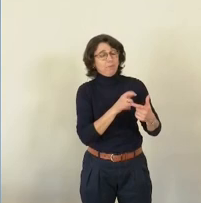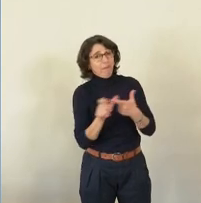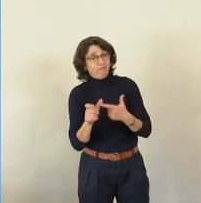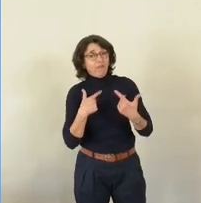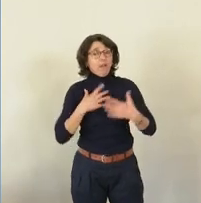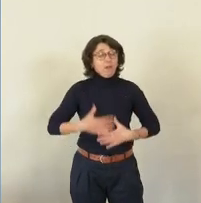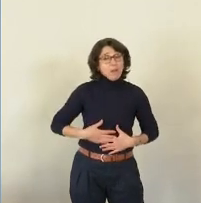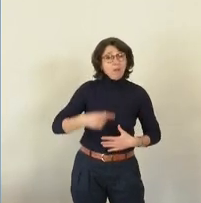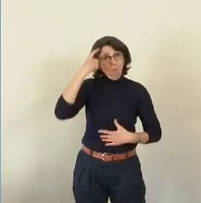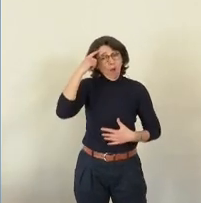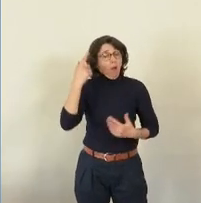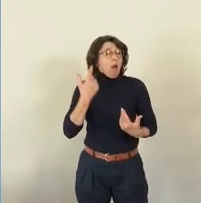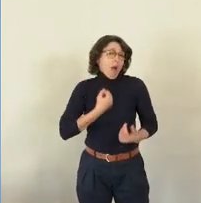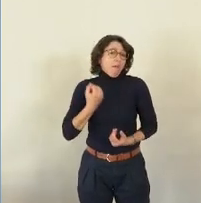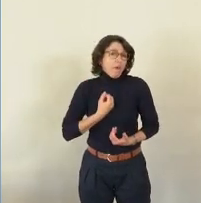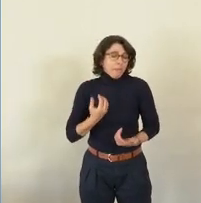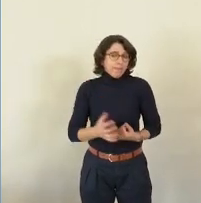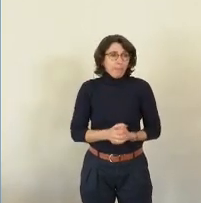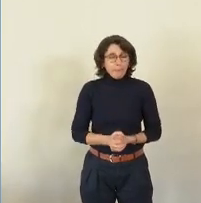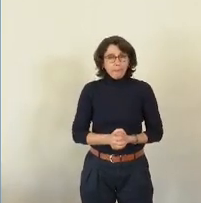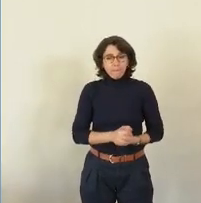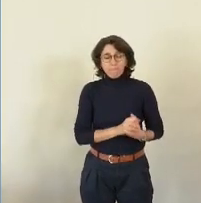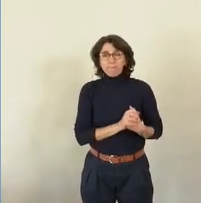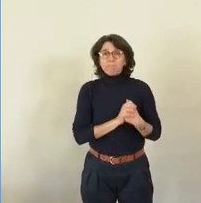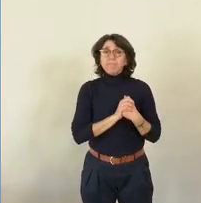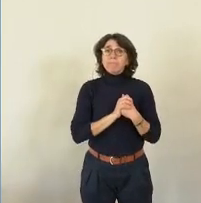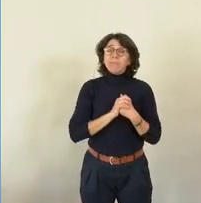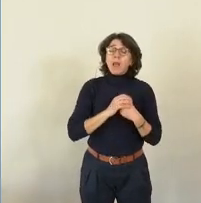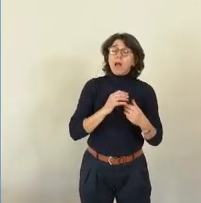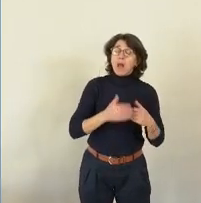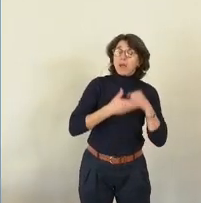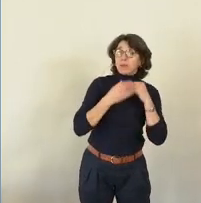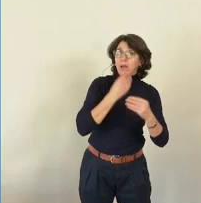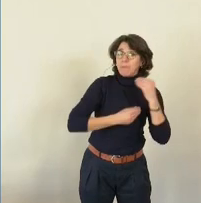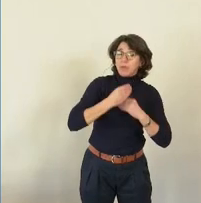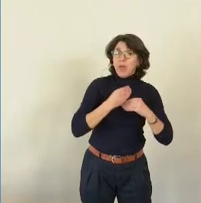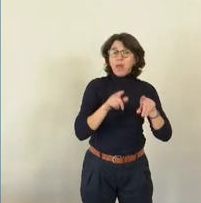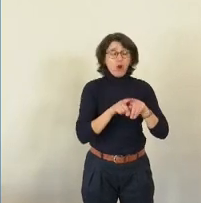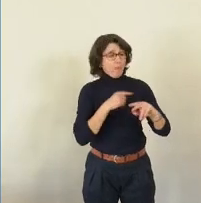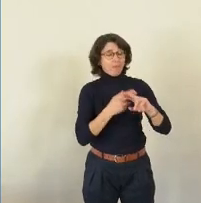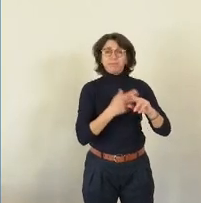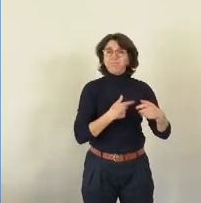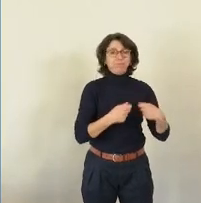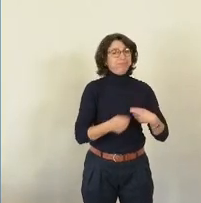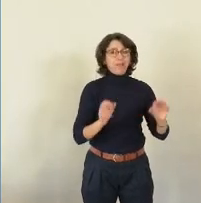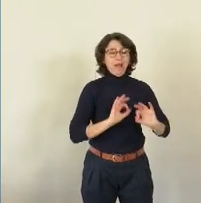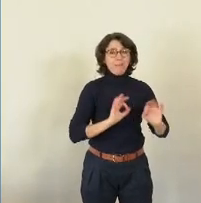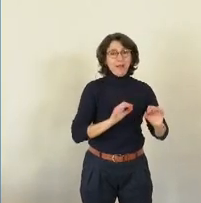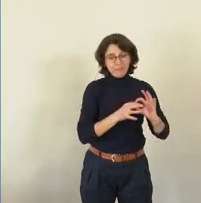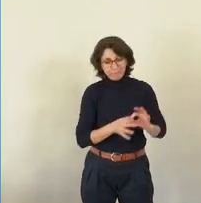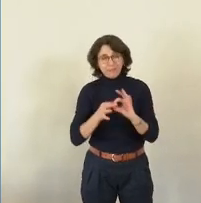ou morales de réponse conjoncturell l'aide alimentaire est devenu un maillon structurel du système agroalimentaire